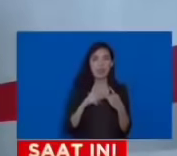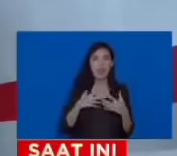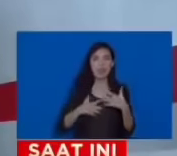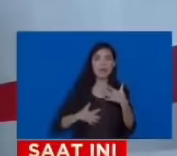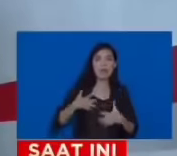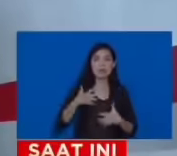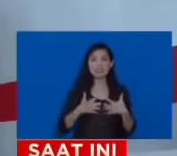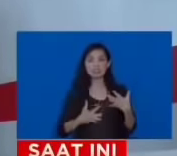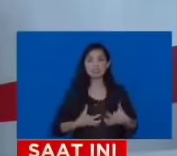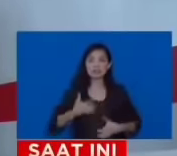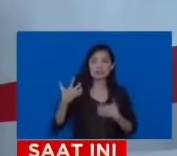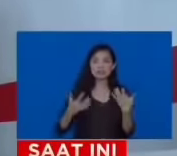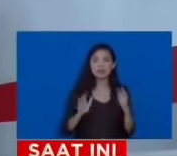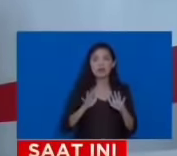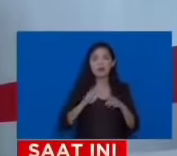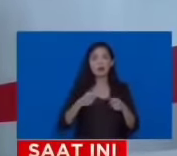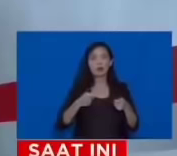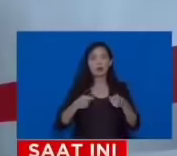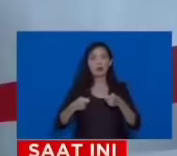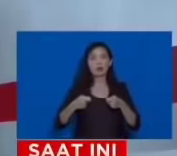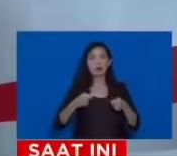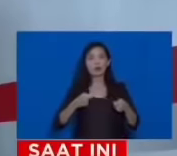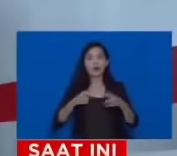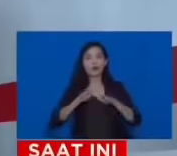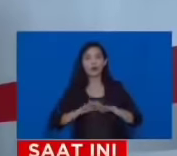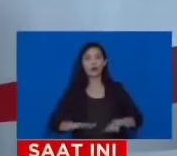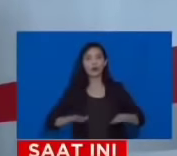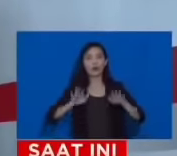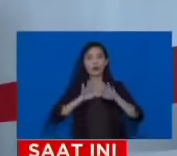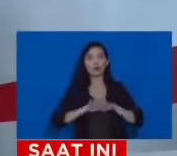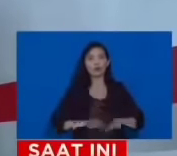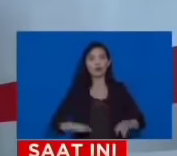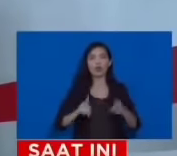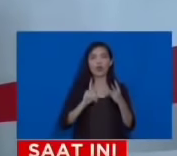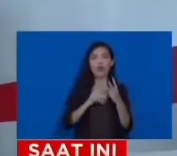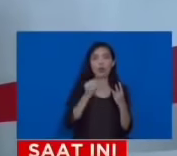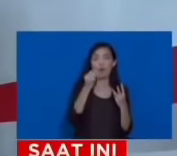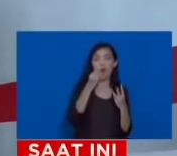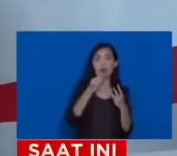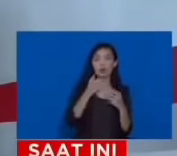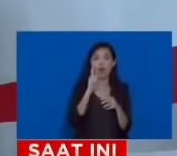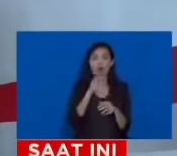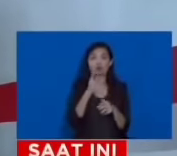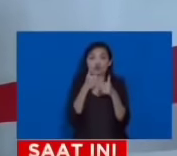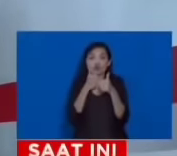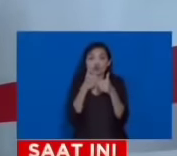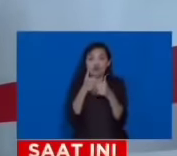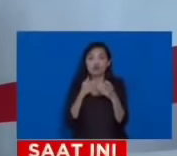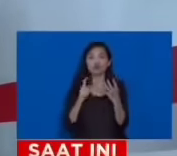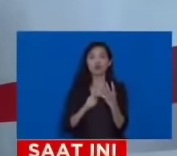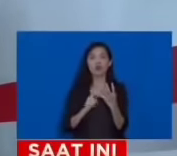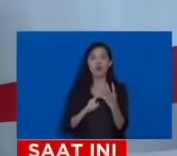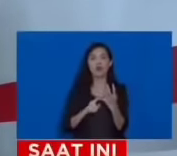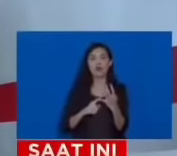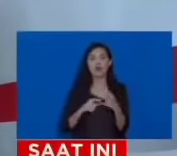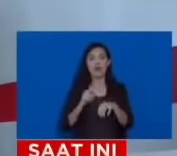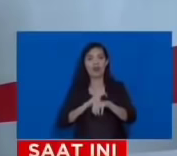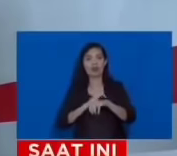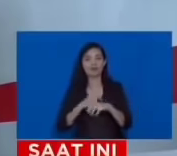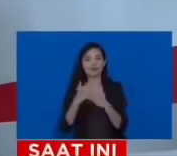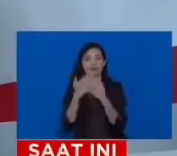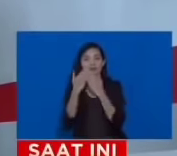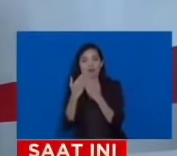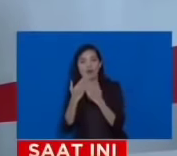sajikan makanan yang sehat dan bergizi. Tentunya kesempatan yang baik untuk bisa beribadah,